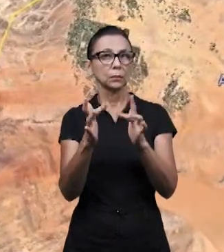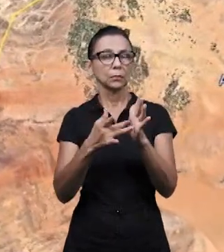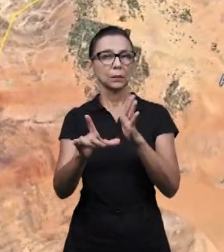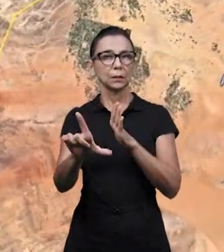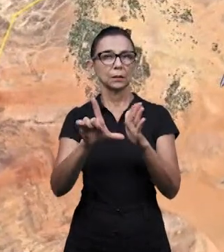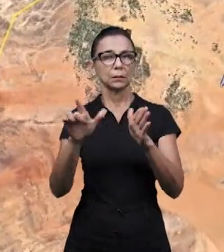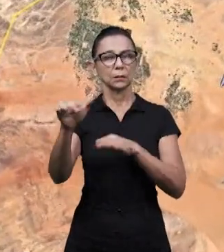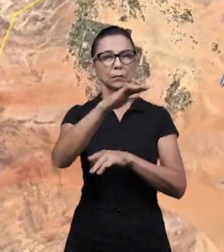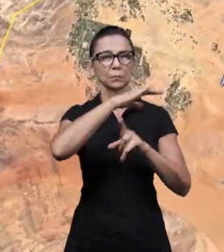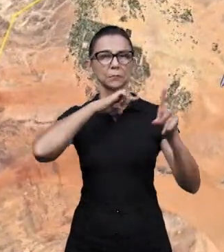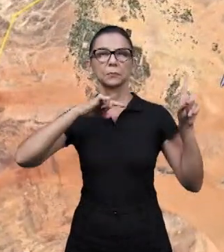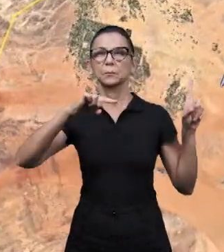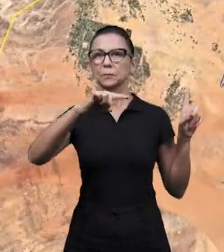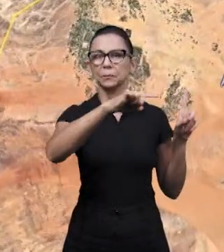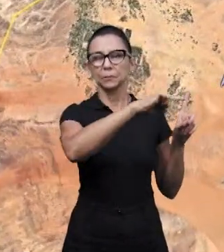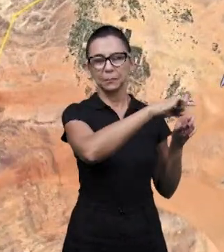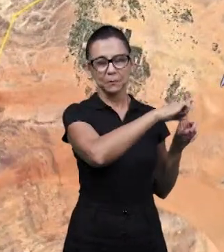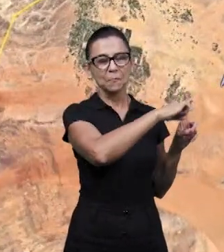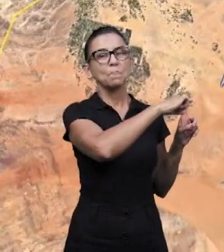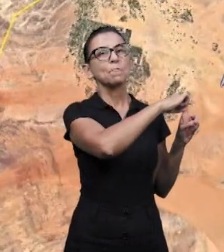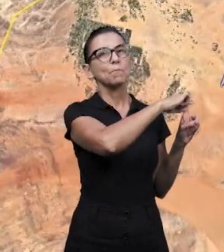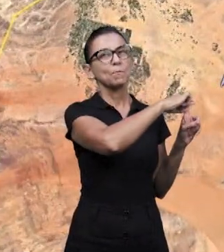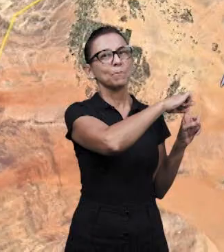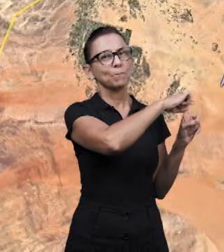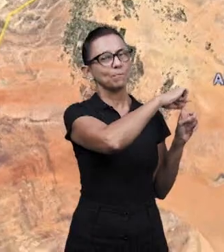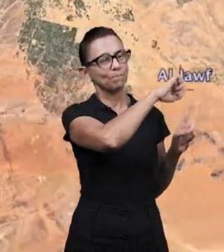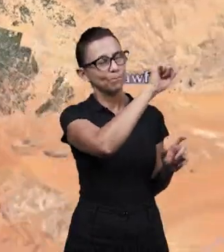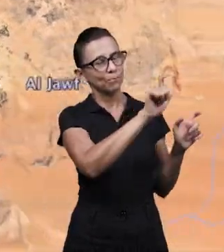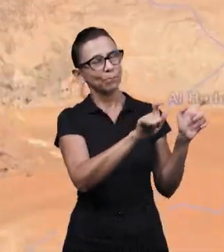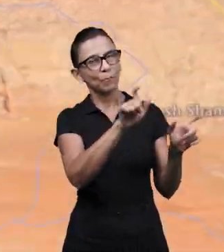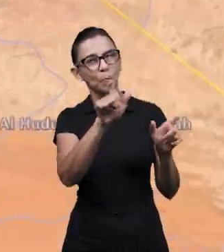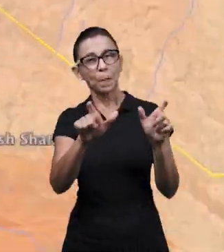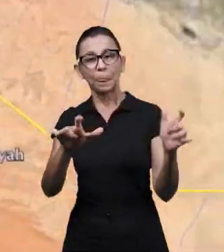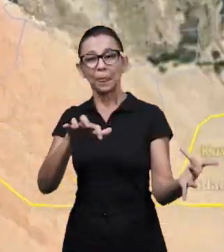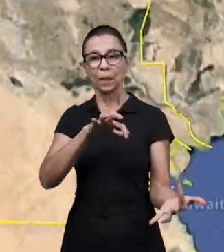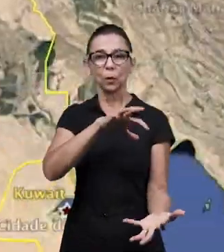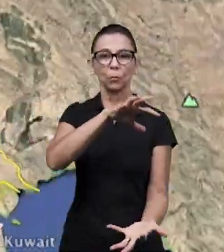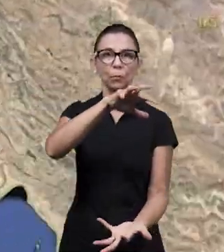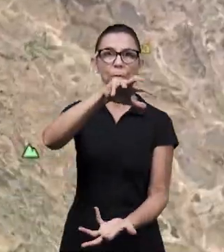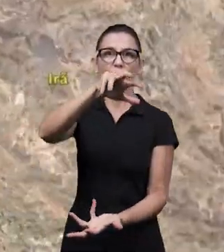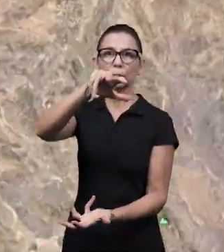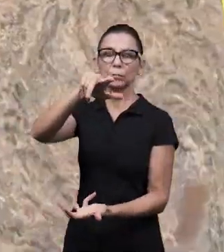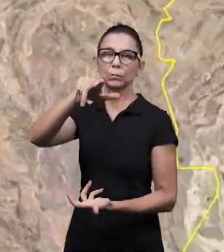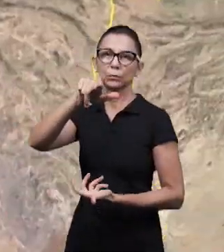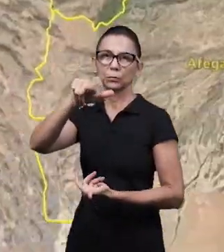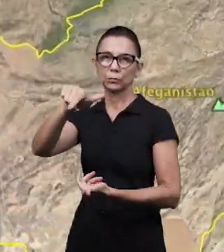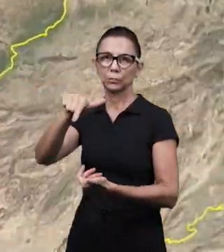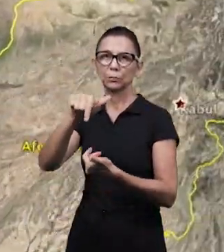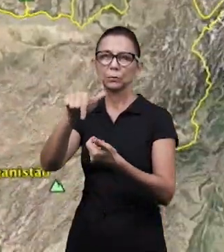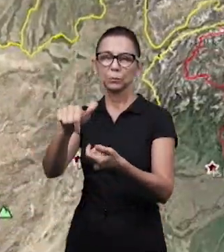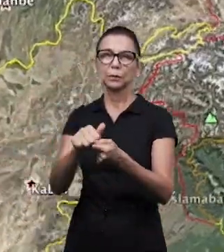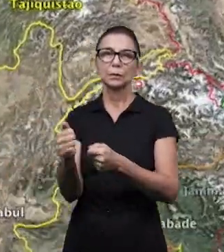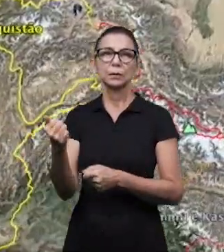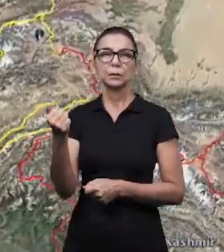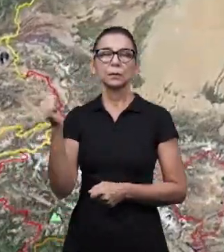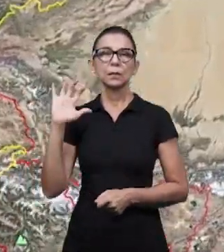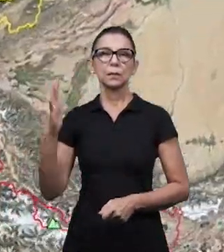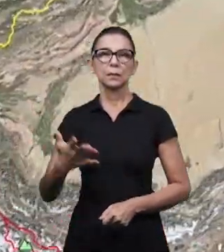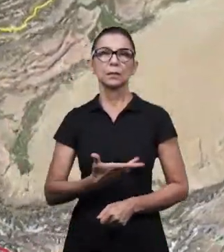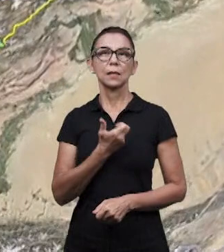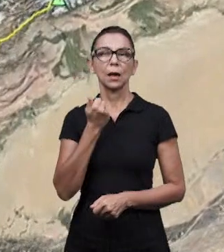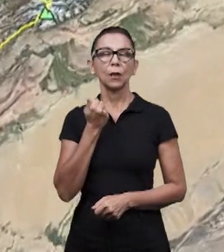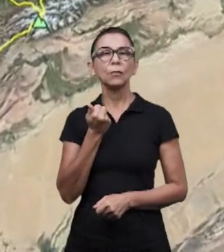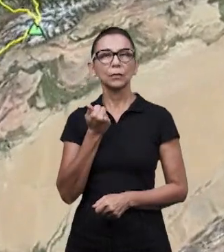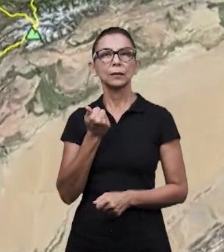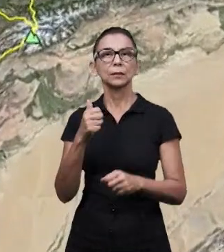à la veille de sa mort à la croix de Calvaire. Des personnes de toutes les parties du monde sont touchées par l'Évangile